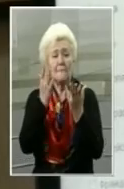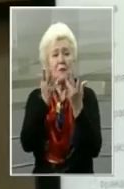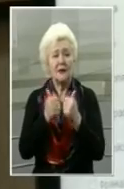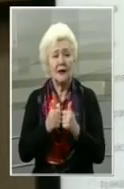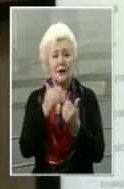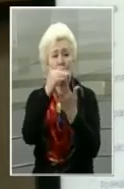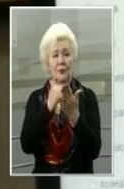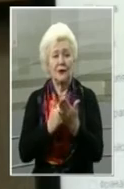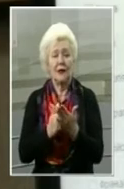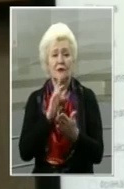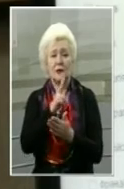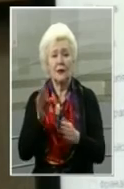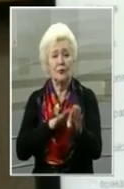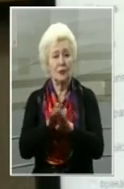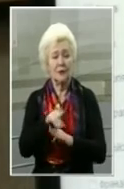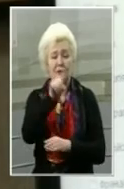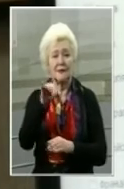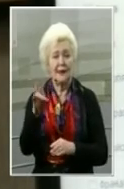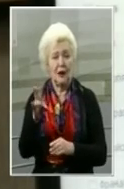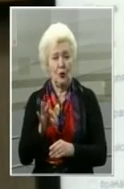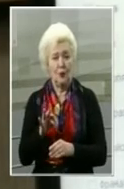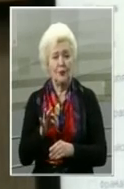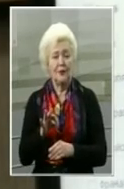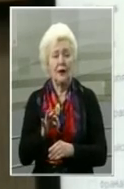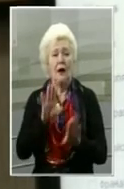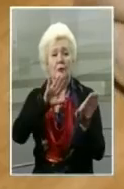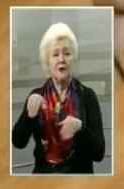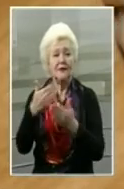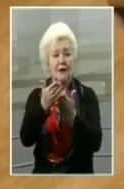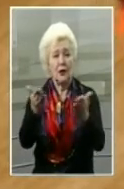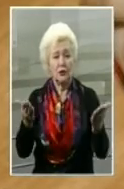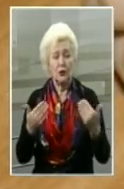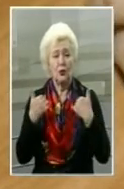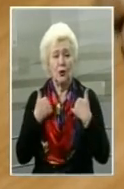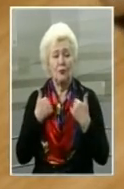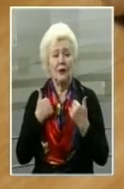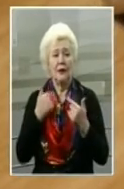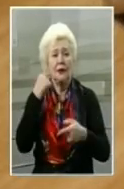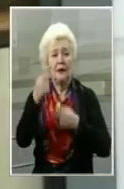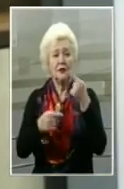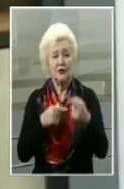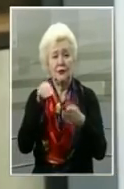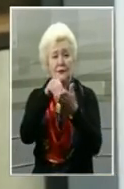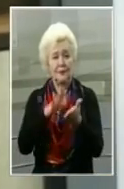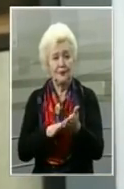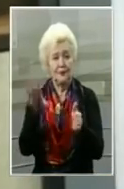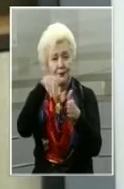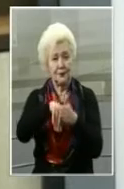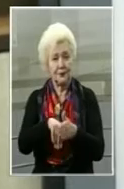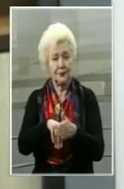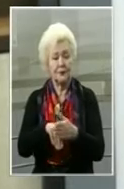з яких ми будемо складати зовнішнє незалежне оцінювання. Після цього формується реєстраційна картка.